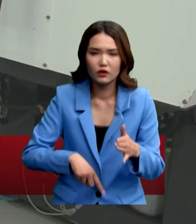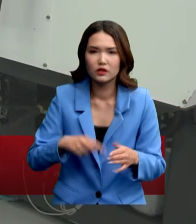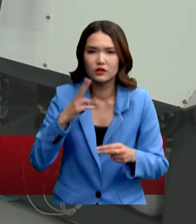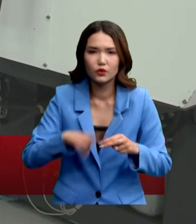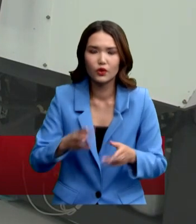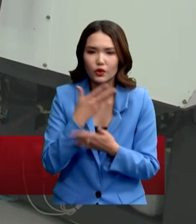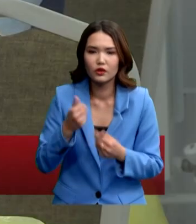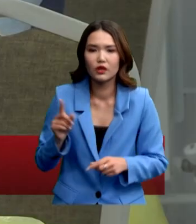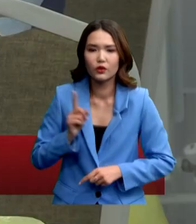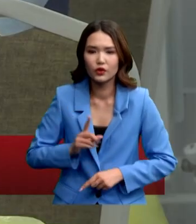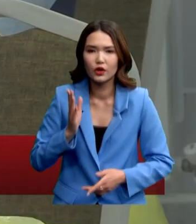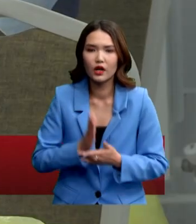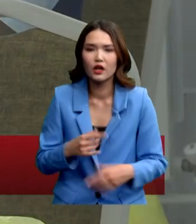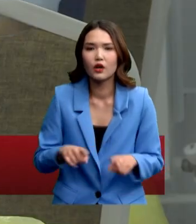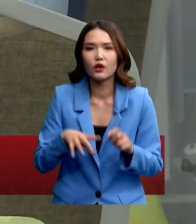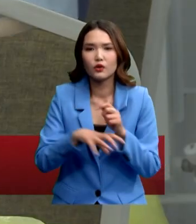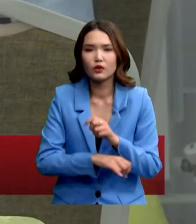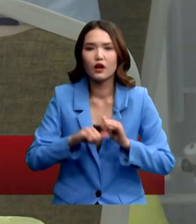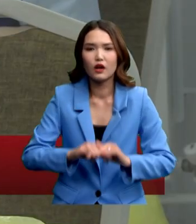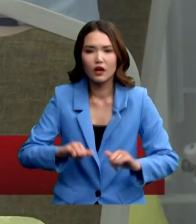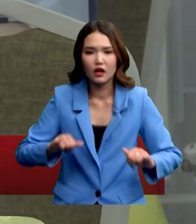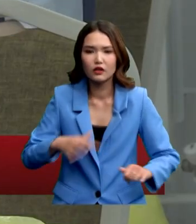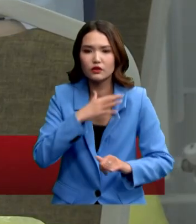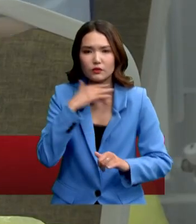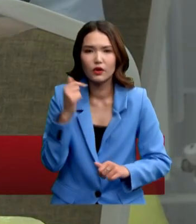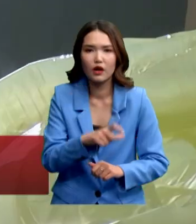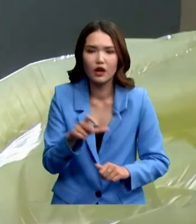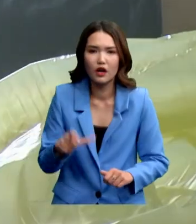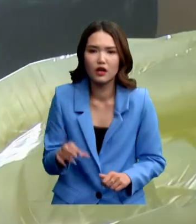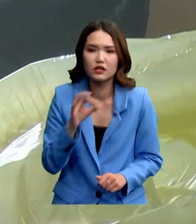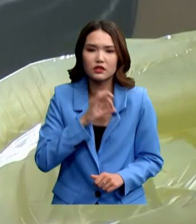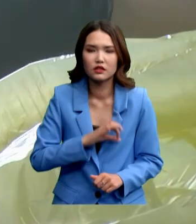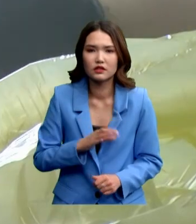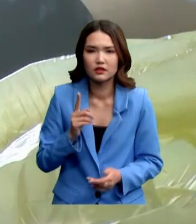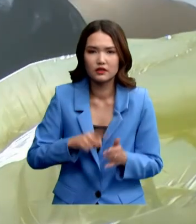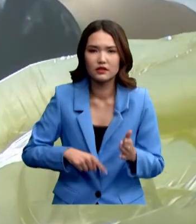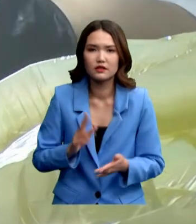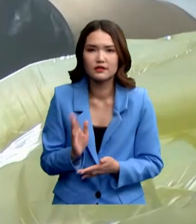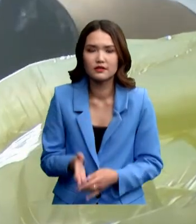Қолдау болса, зауыт қуаттылығын арттырып, мыңдаған адамды жұмыспен қамтуға ниетті.